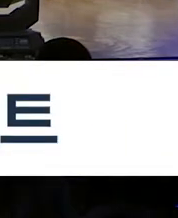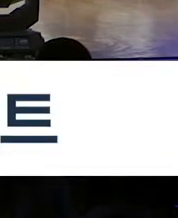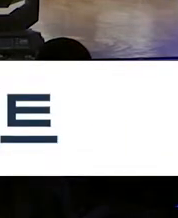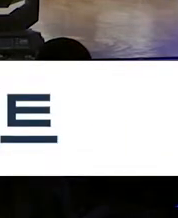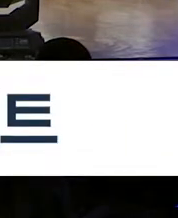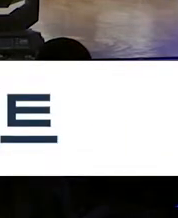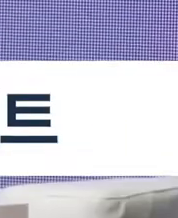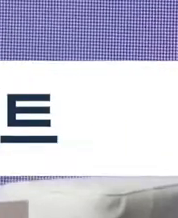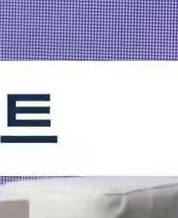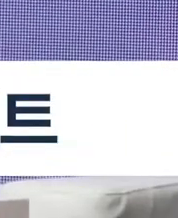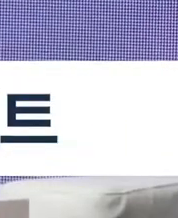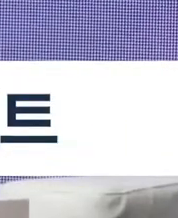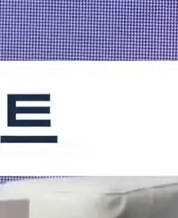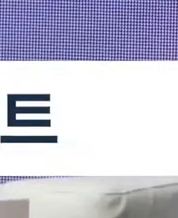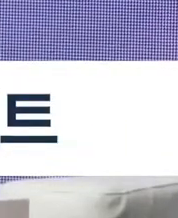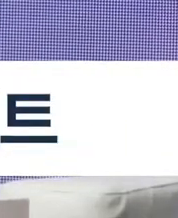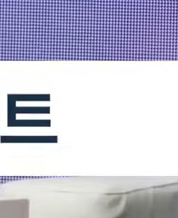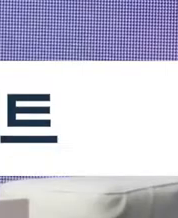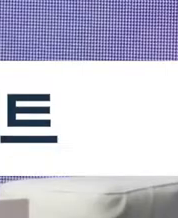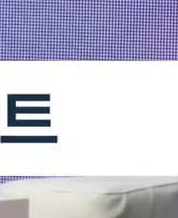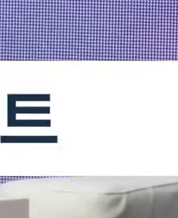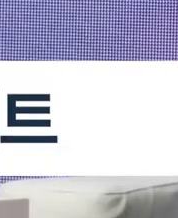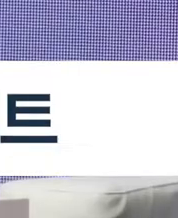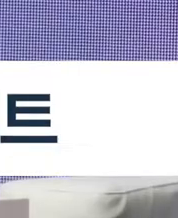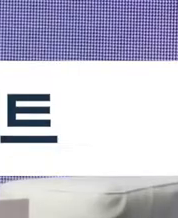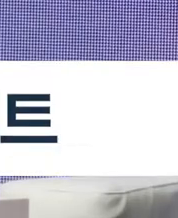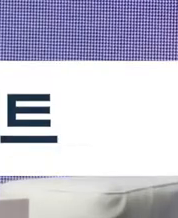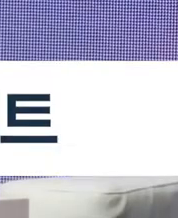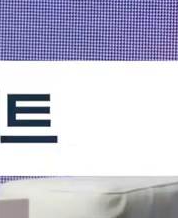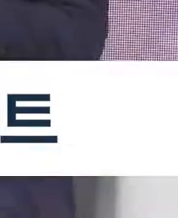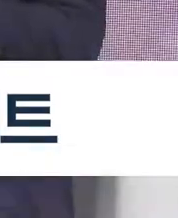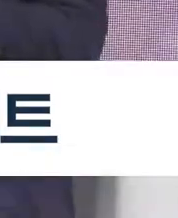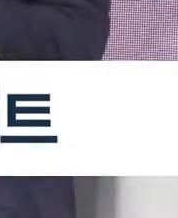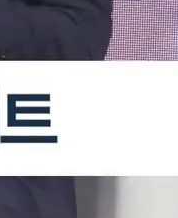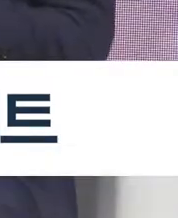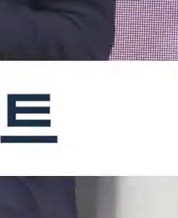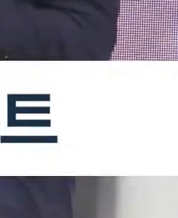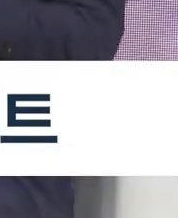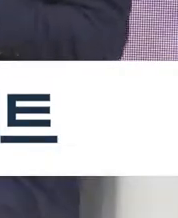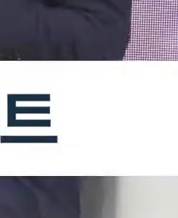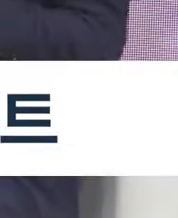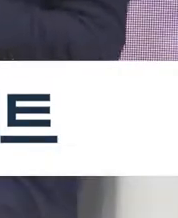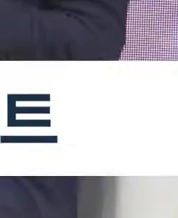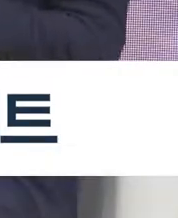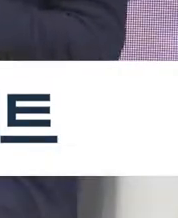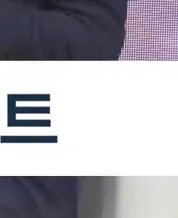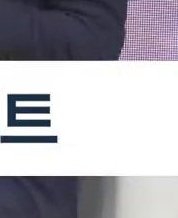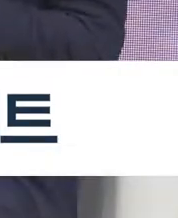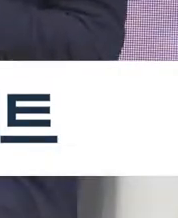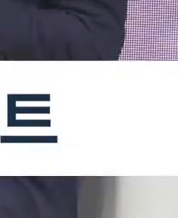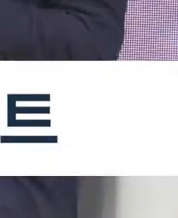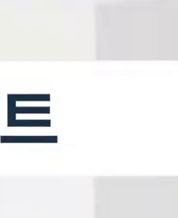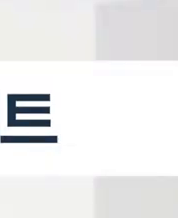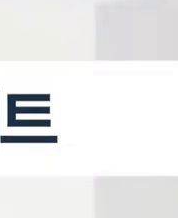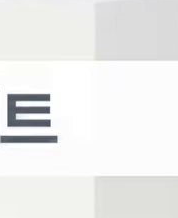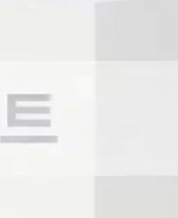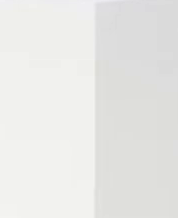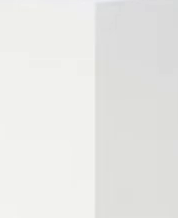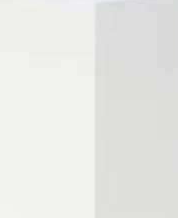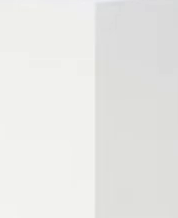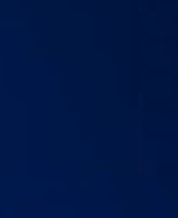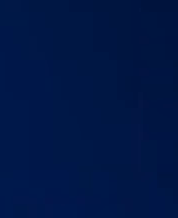지난 18일 강서구민회관 우장홀에서 북한에 대한 이해를 주제로 북한 이탈주민과 함께하는 리얼 토크 콘서트가